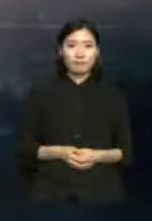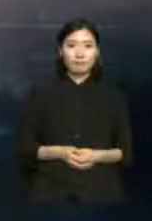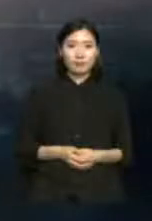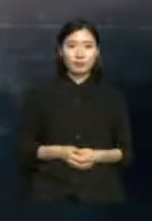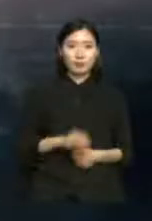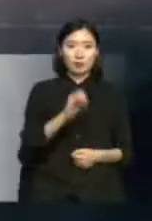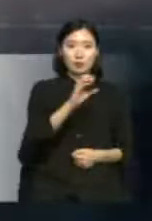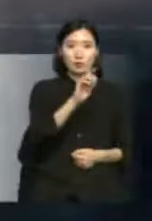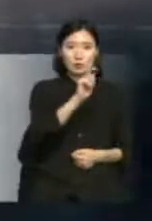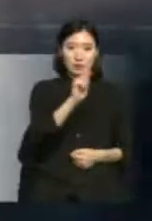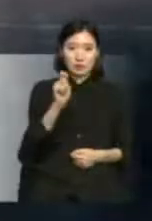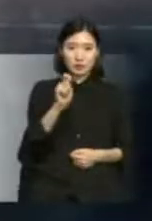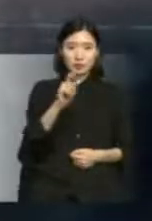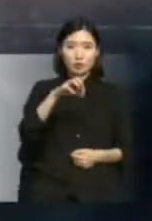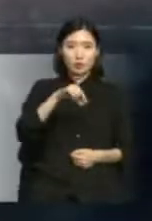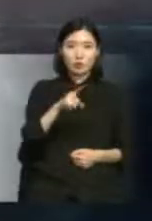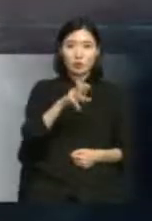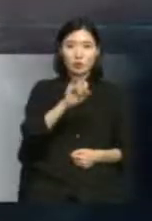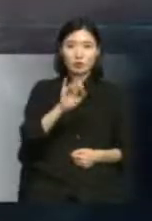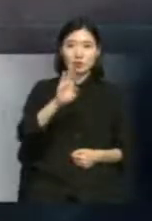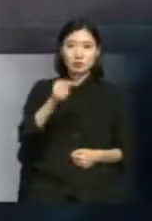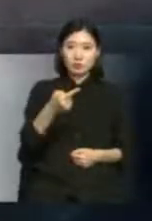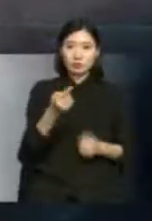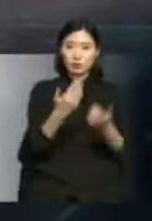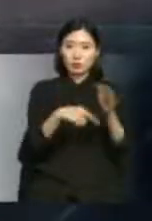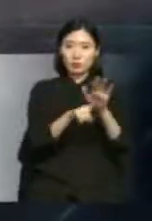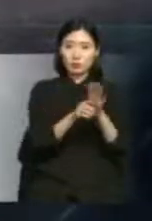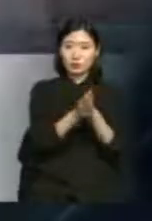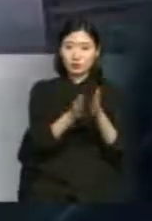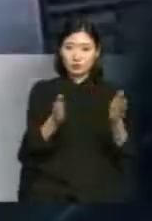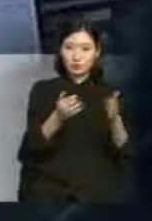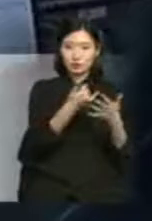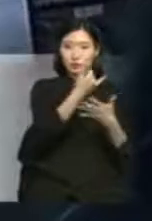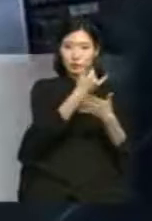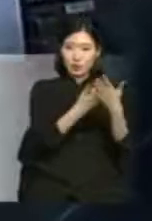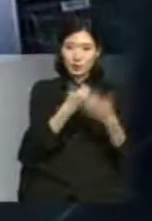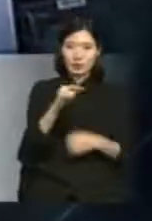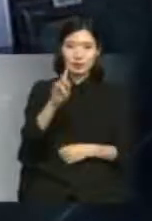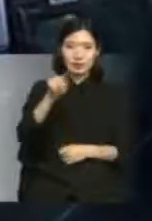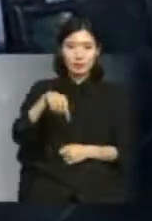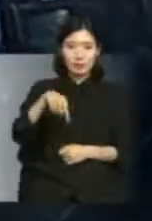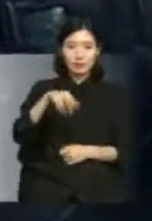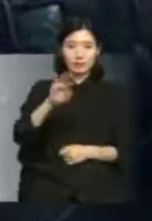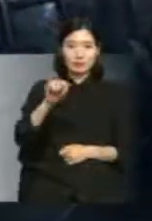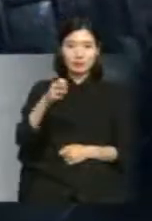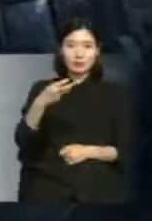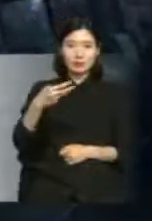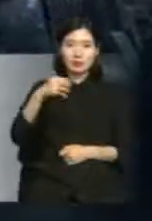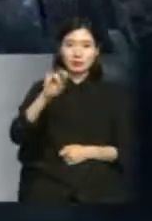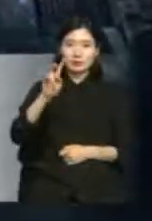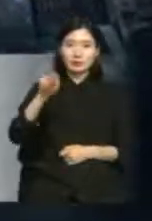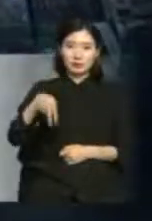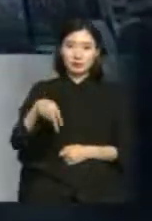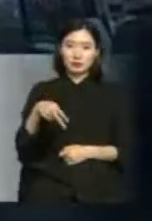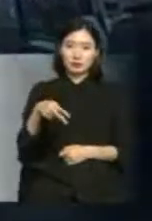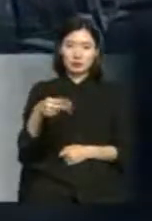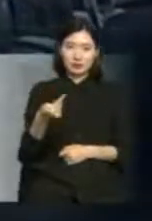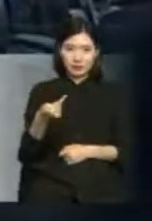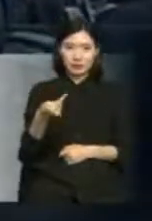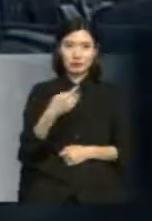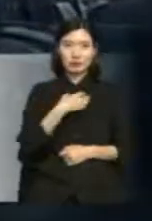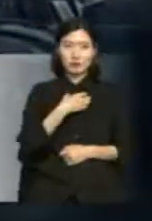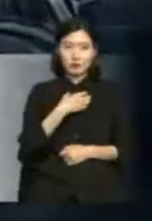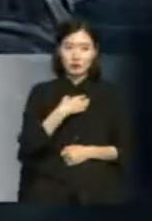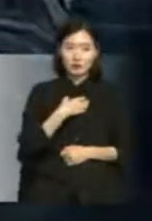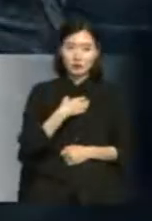토종 OTT로 불리는 웨이브가 공식 출범했습니다. 유튜브와 넷플릭스의 등장으로 위기를 느낀 지상파가 OTT